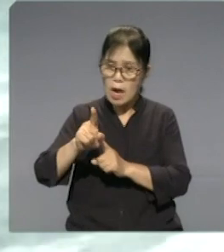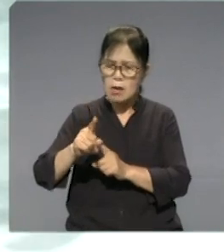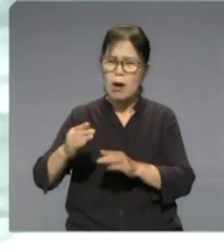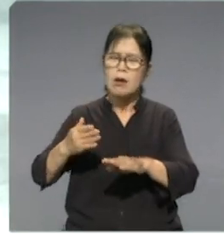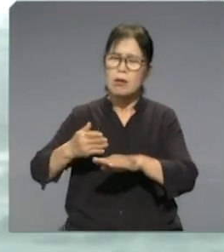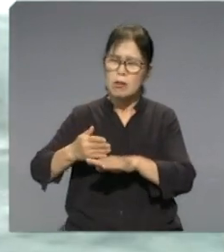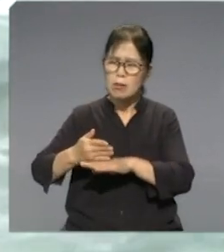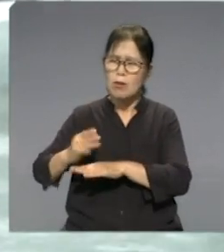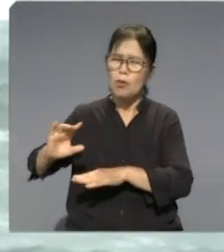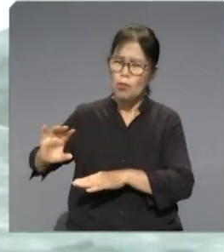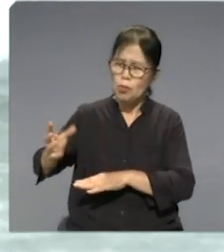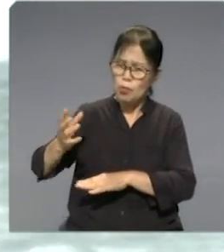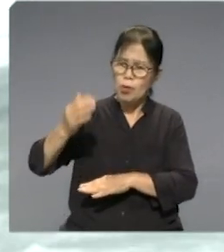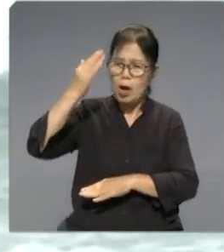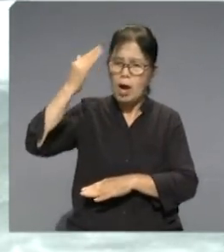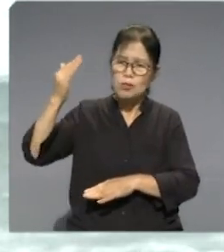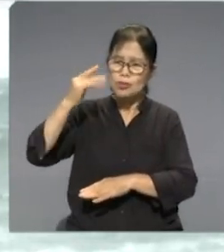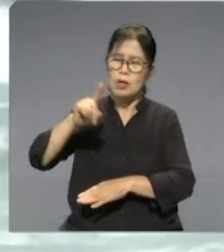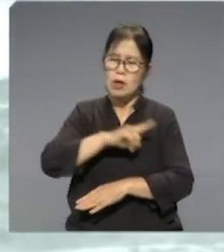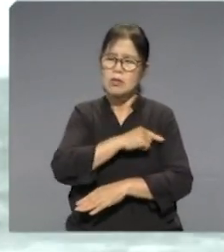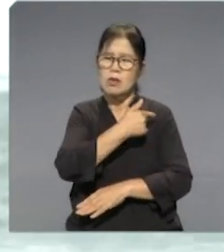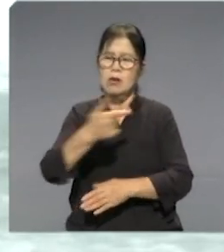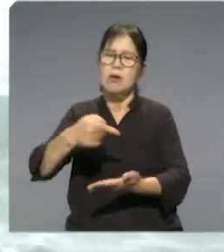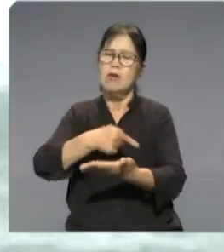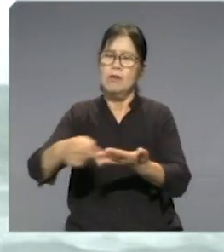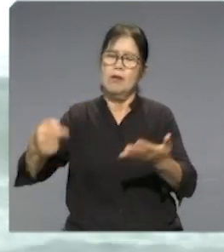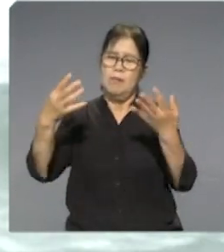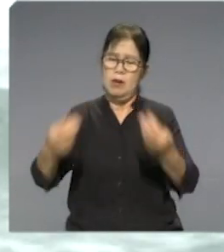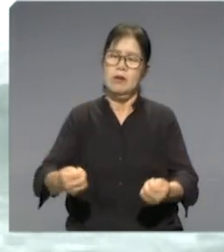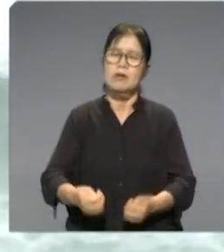이동하면서 우리나라에 가장 많은 피해를 입혔습니다.